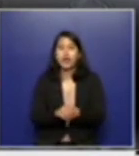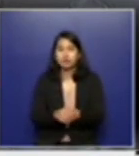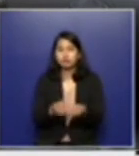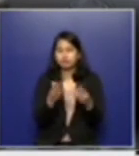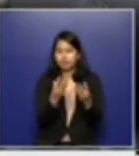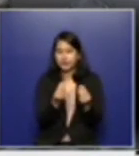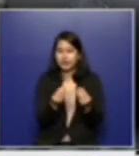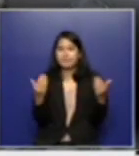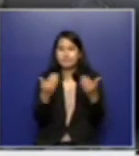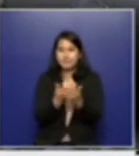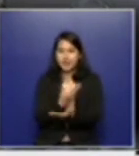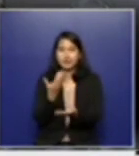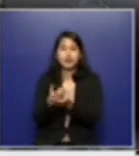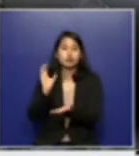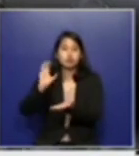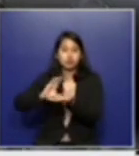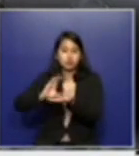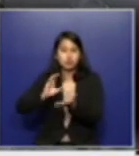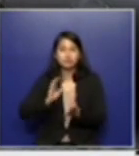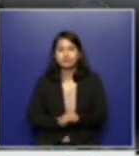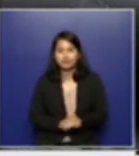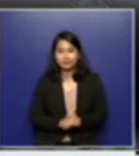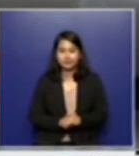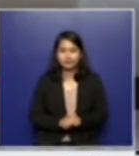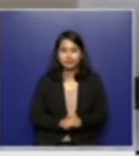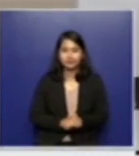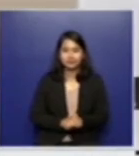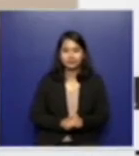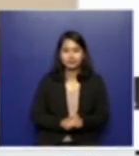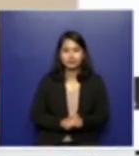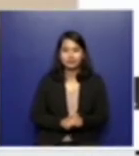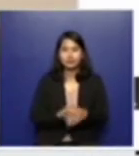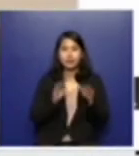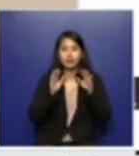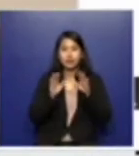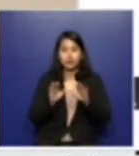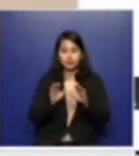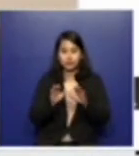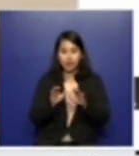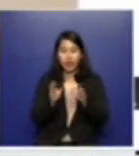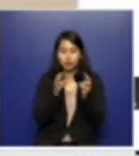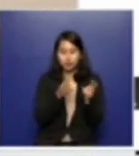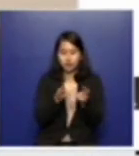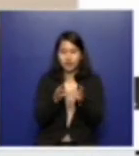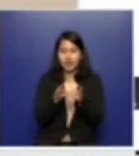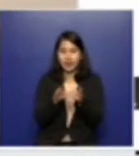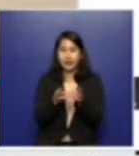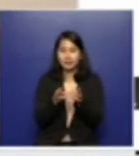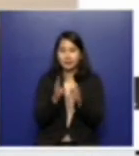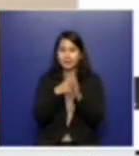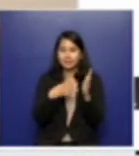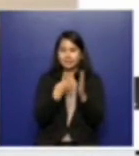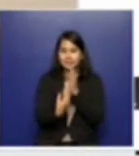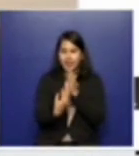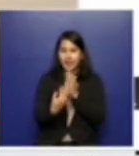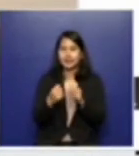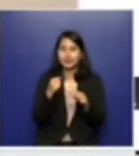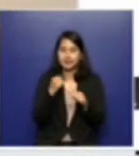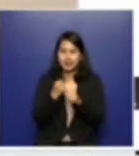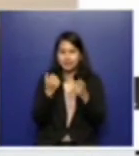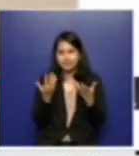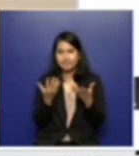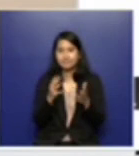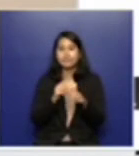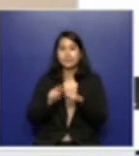นท่านประธานที่เคารพครับขอฝากแนวทางการขับเคลื่อนประเทศจากกำลังพัฒนาหรือด้อยพัฒน